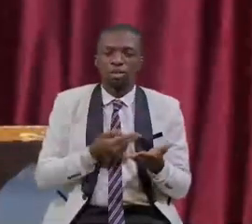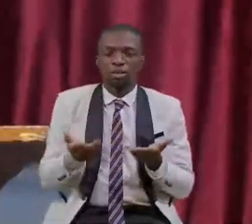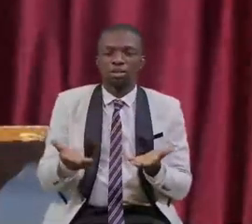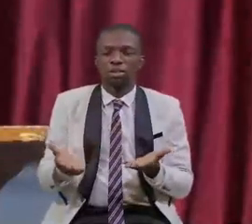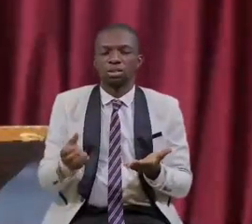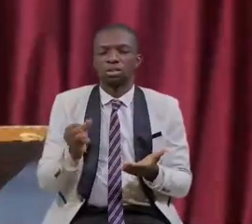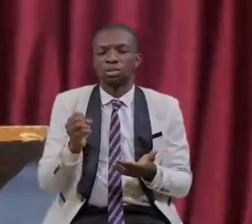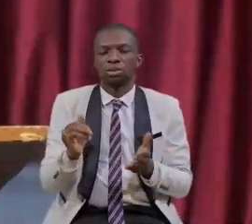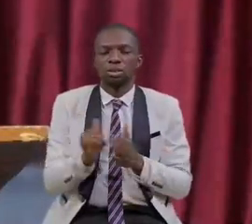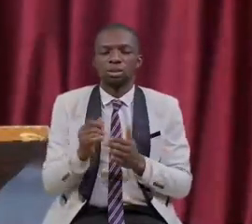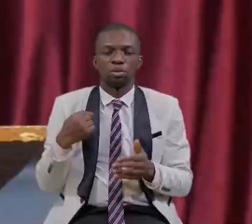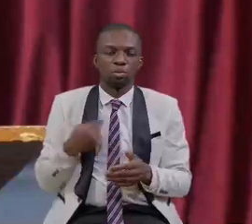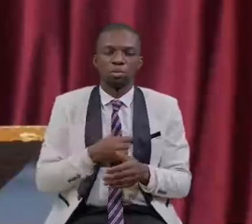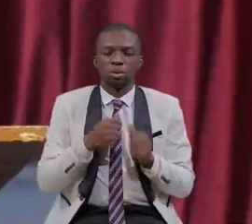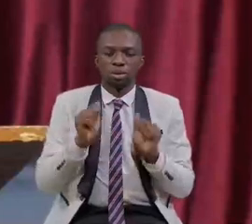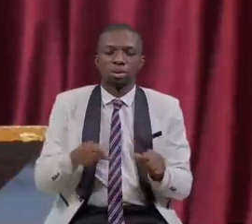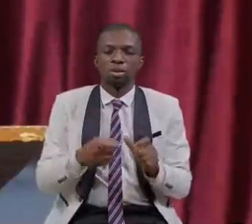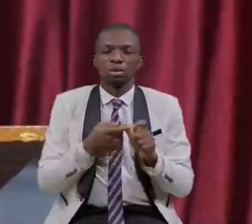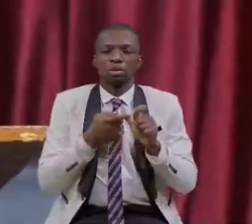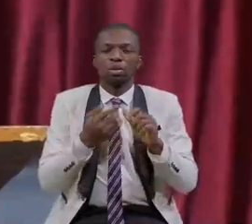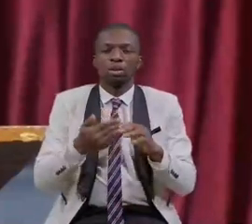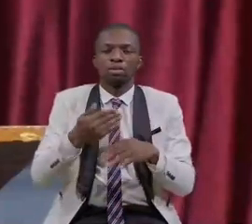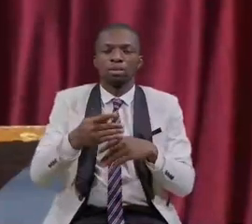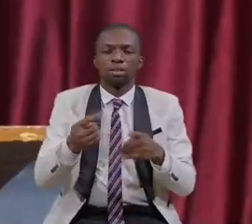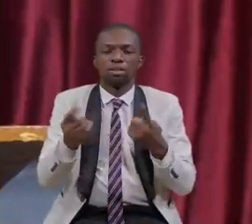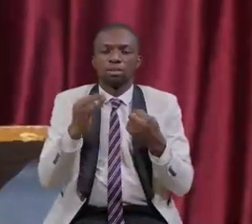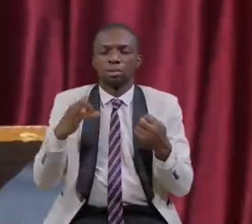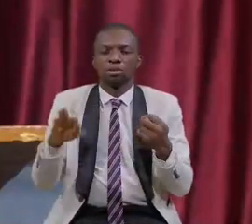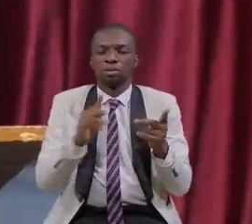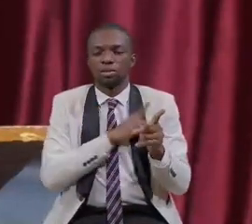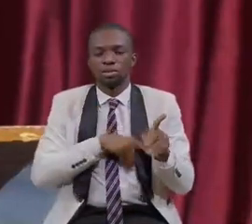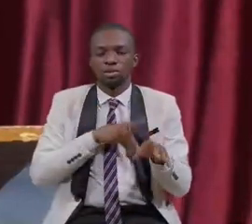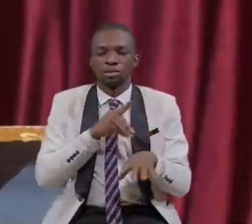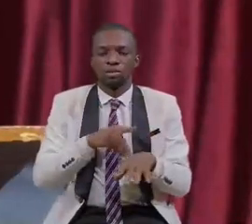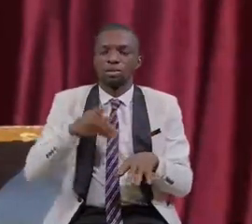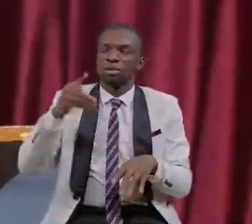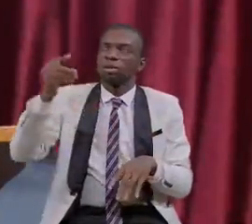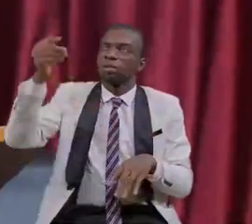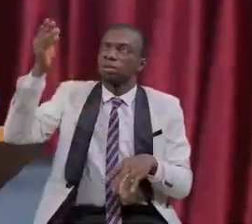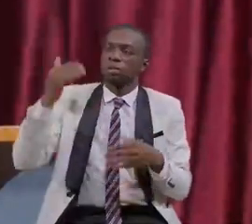afin qu'on poursuive la venue du royaume. Il nous a laissé ici